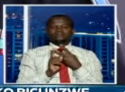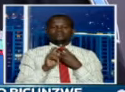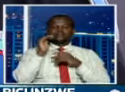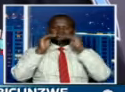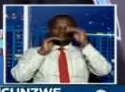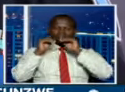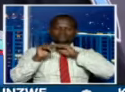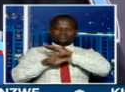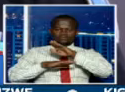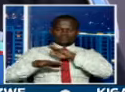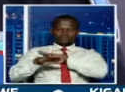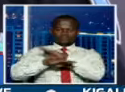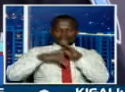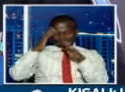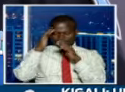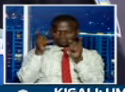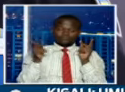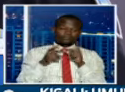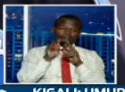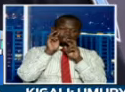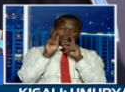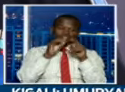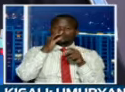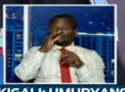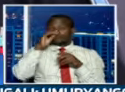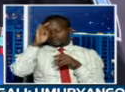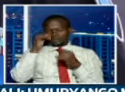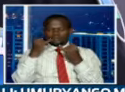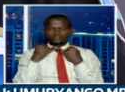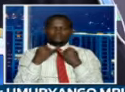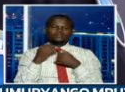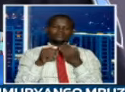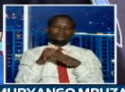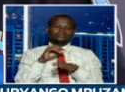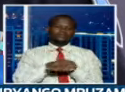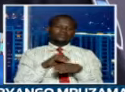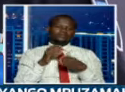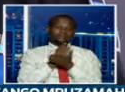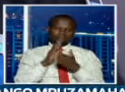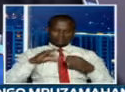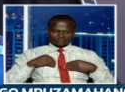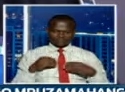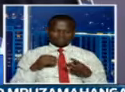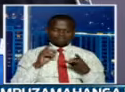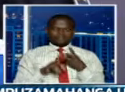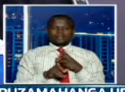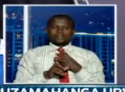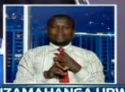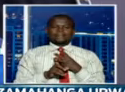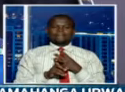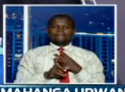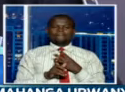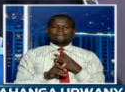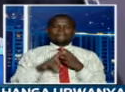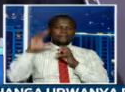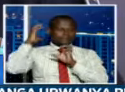n'inzego z'ibanze ziba ziza ahantu runaka zikabona abantu barimo ibiyobyabwenge bakatubwira tukabafata mu by'ukuri bakabyemera. Ubwa gatatu rero